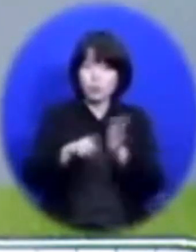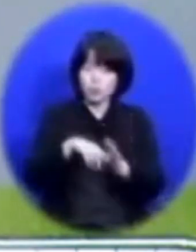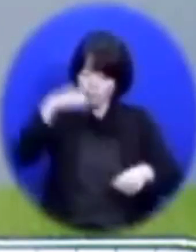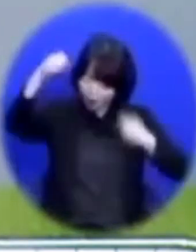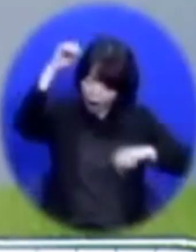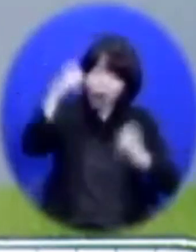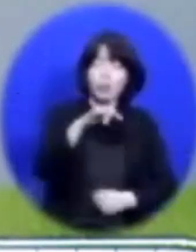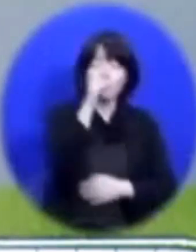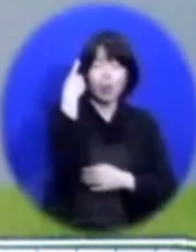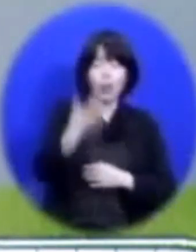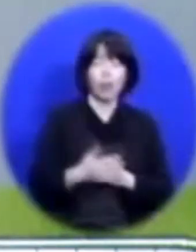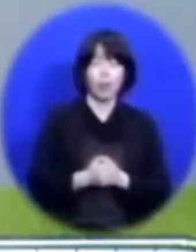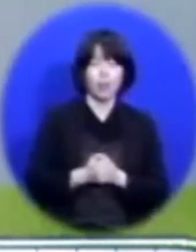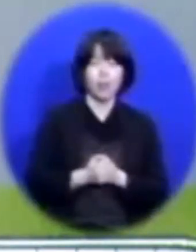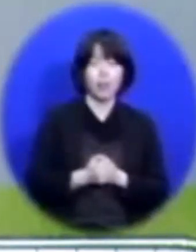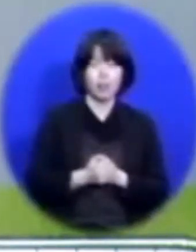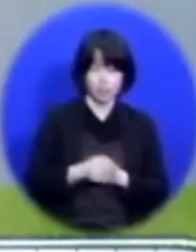예.